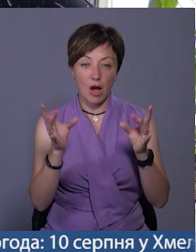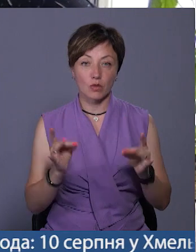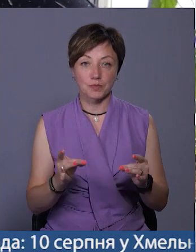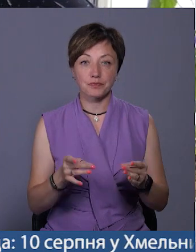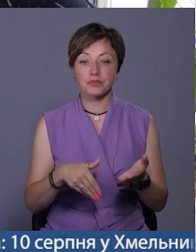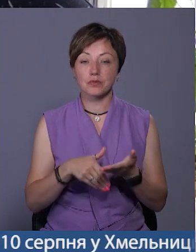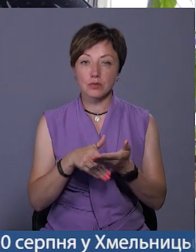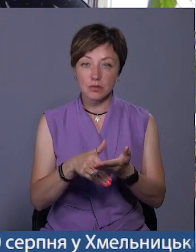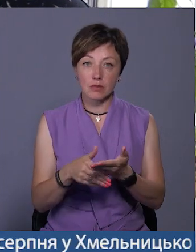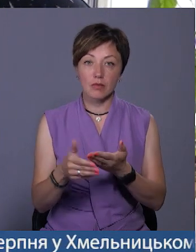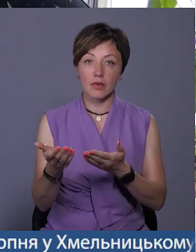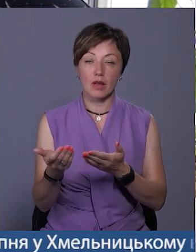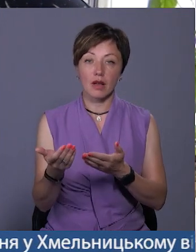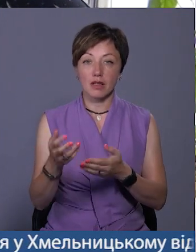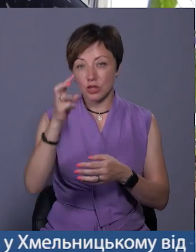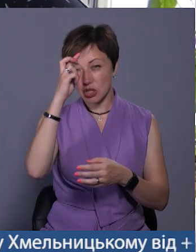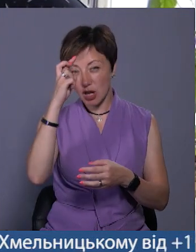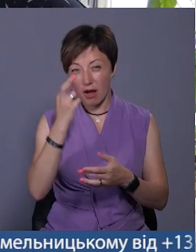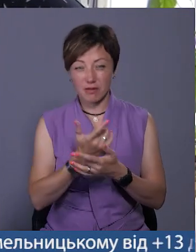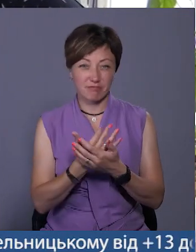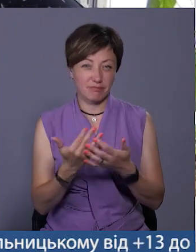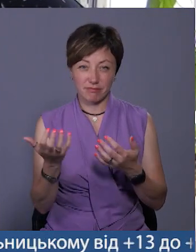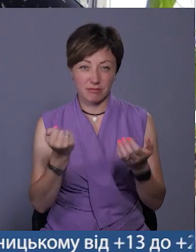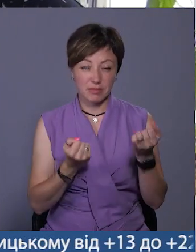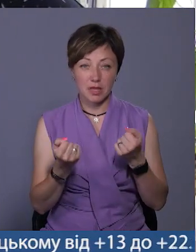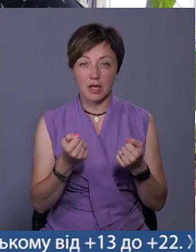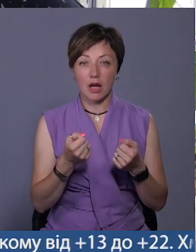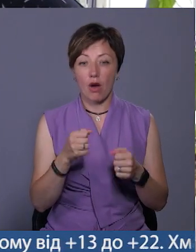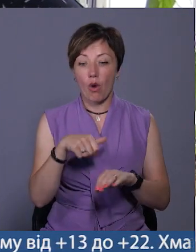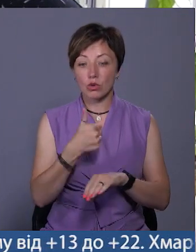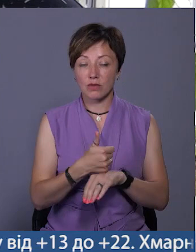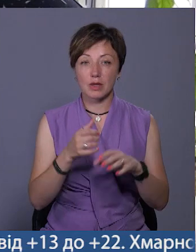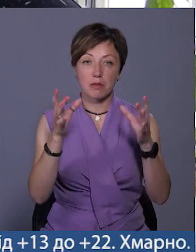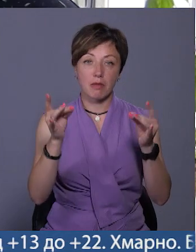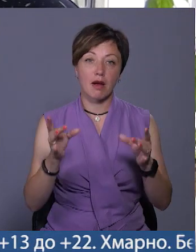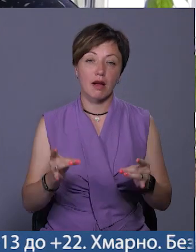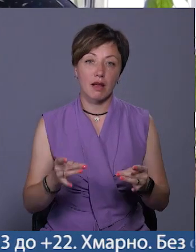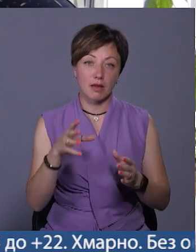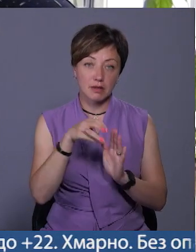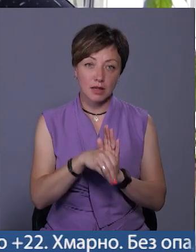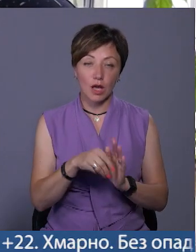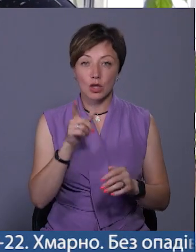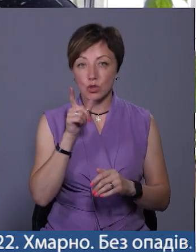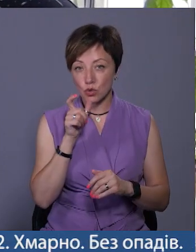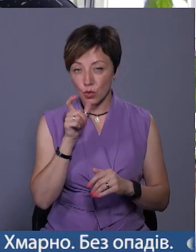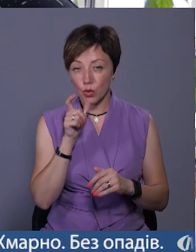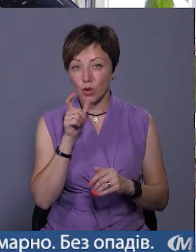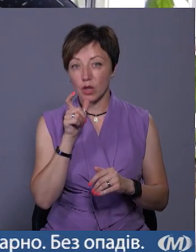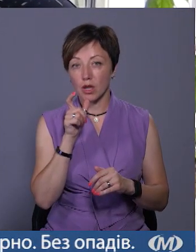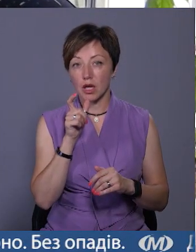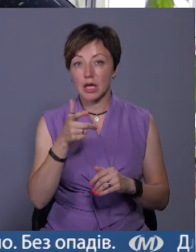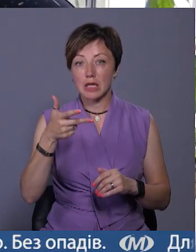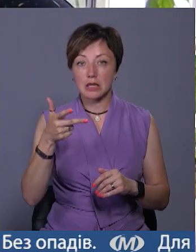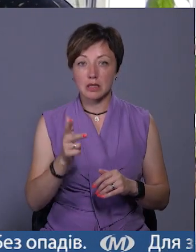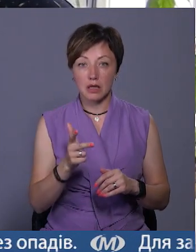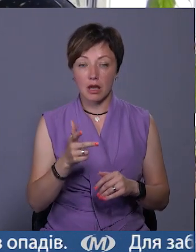Допомога надходить від держави і різноманітна. На даний час основний пакет – це цукор 3